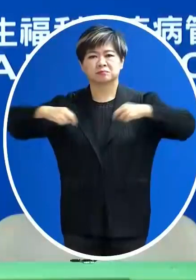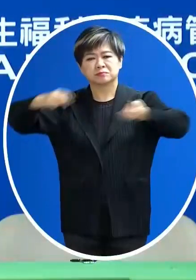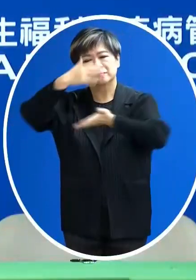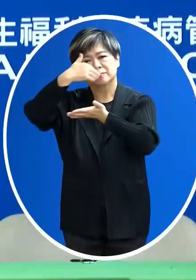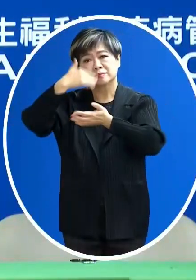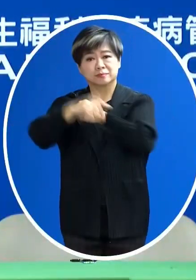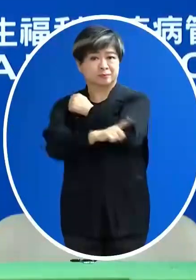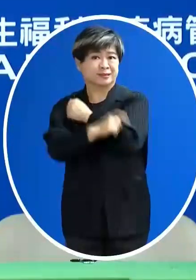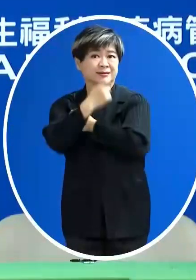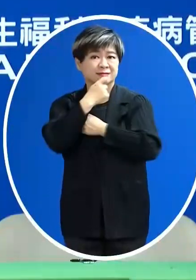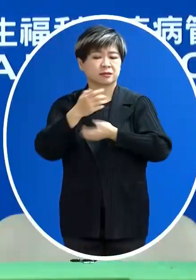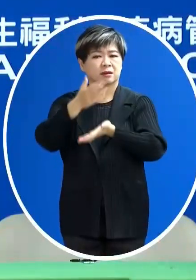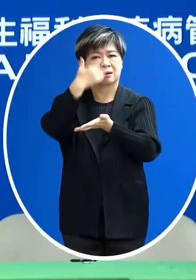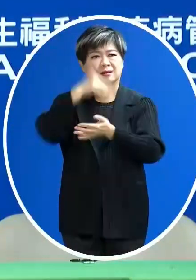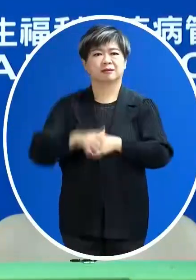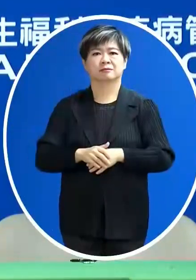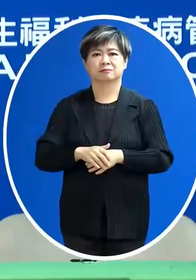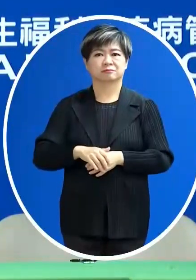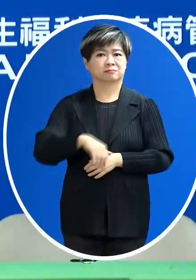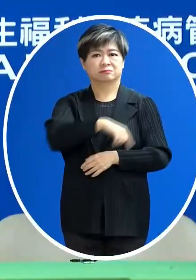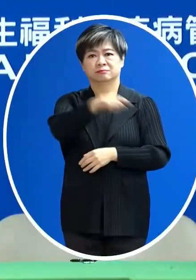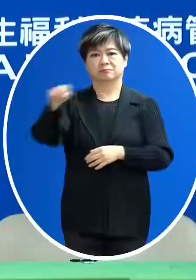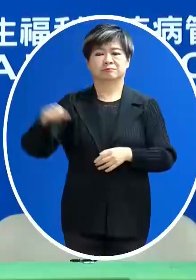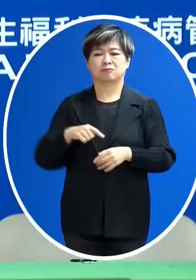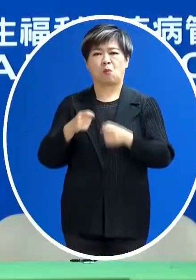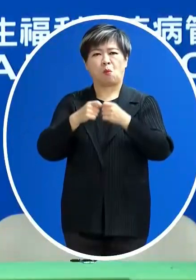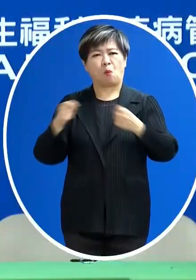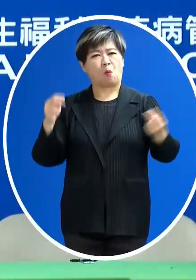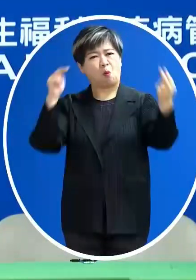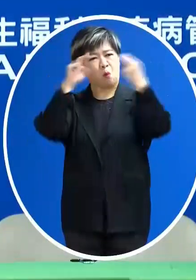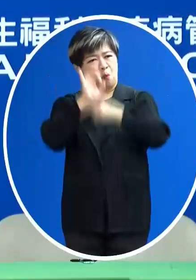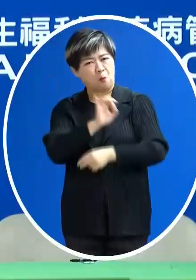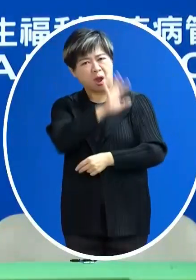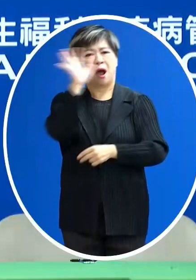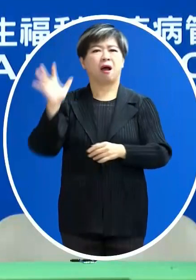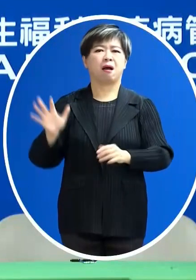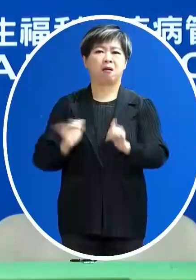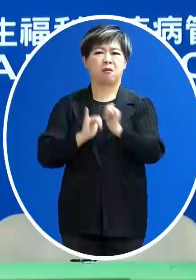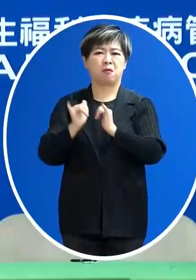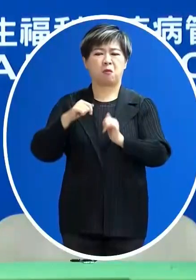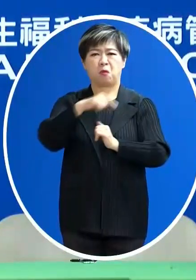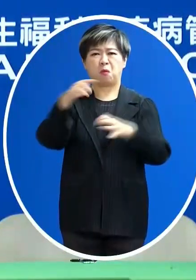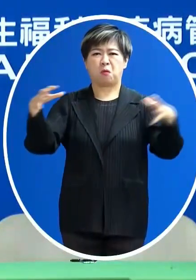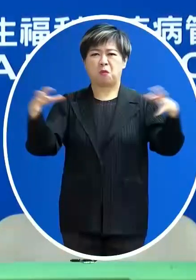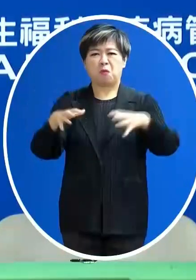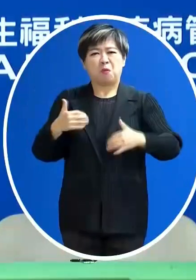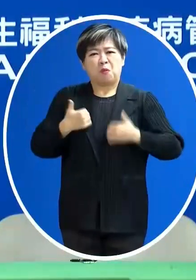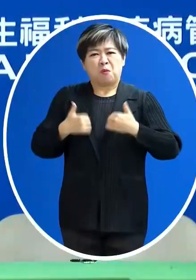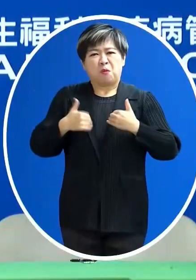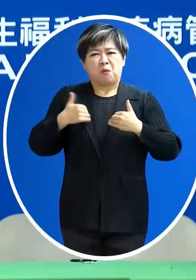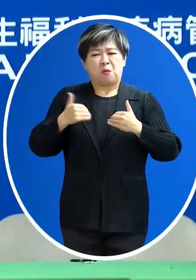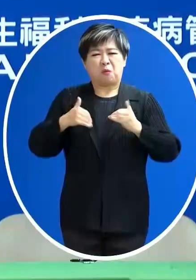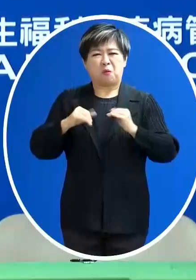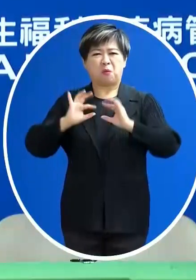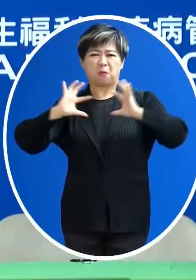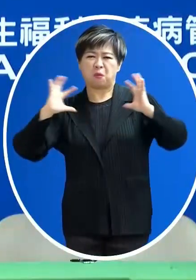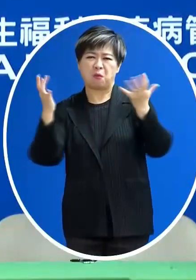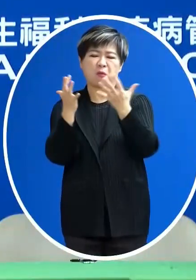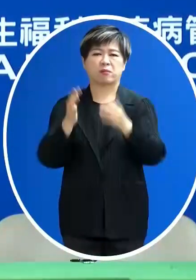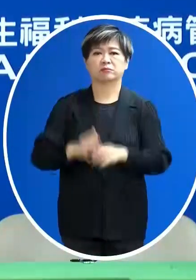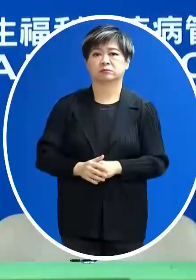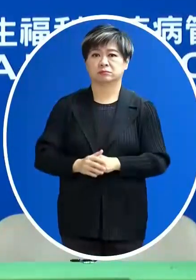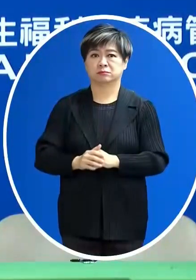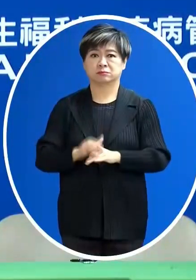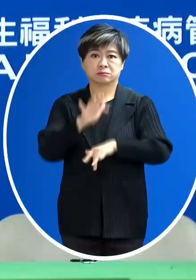中，大家的这个互动因为可能很久没有见面了，有没有参加这种活动都非常的热络